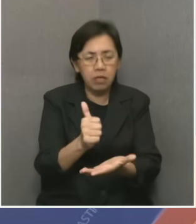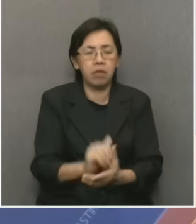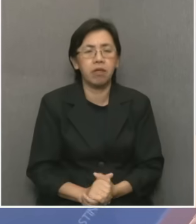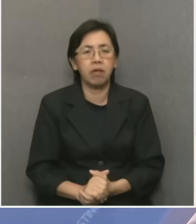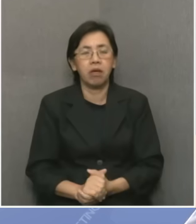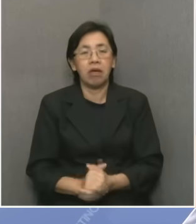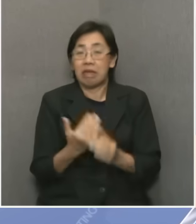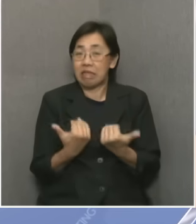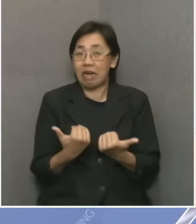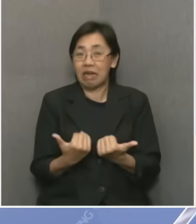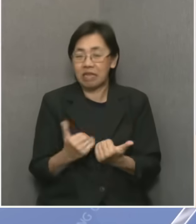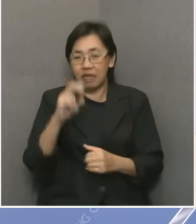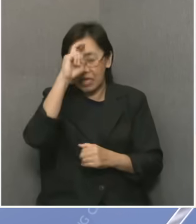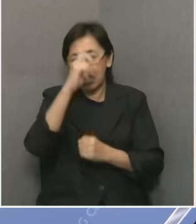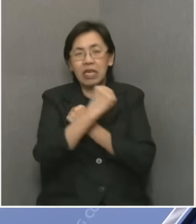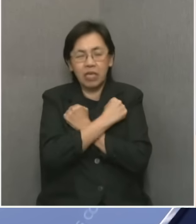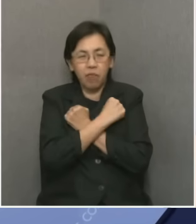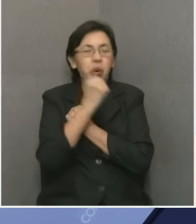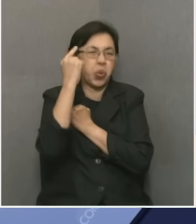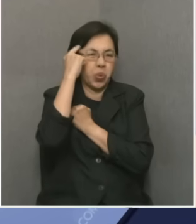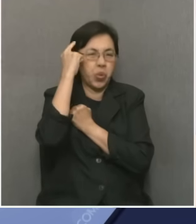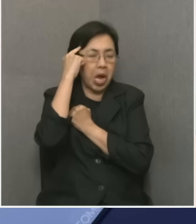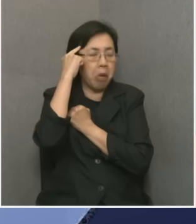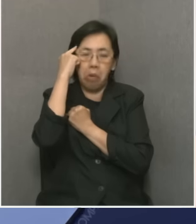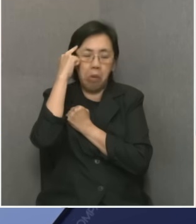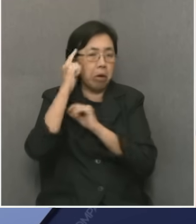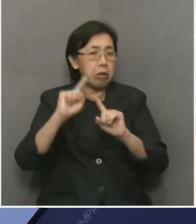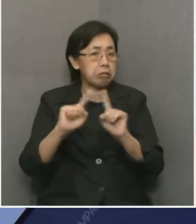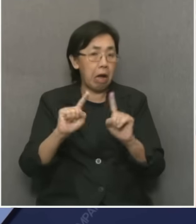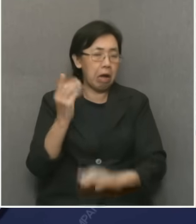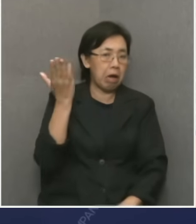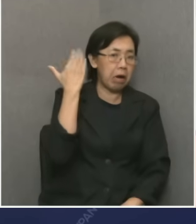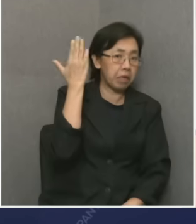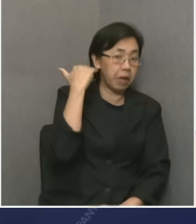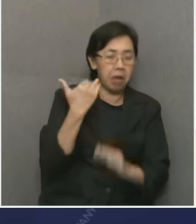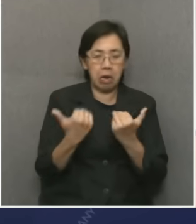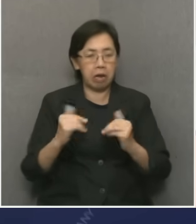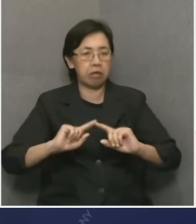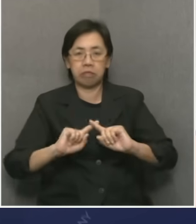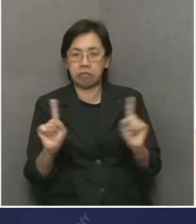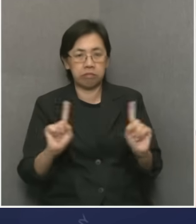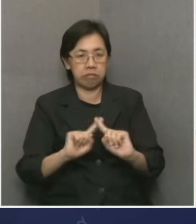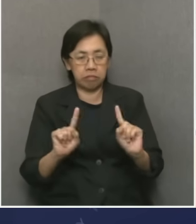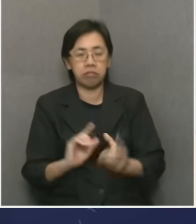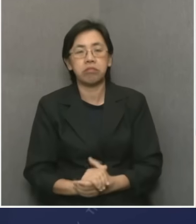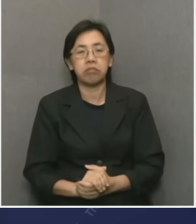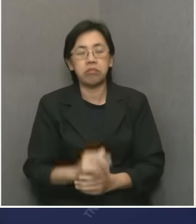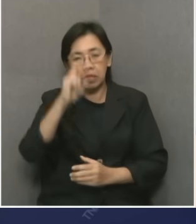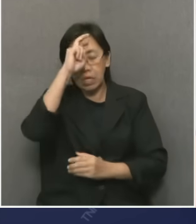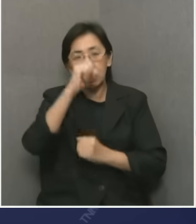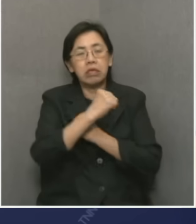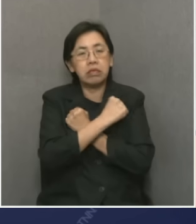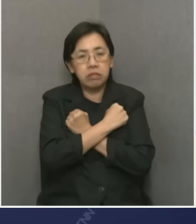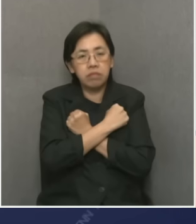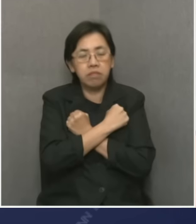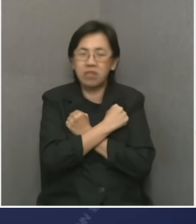ครั้งนี้เนี่ยอียิปต์ก็ทราบดีเช่นกันว่ามันไม่เหมือนกับทุกครั้งที่ผ่านมานะฮะอียิปต์อาจจะไม่ได้